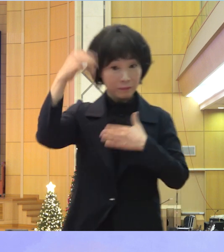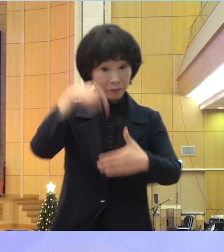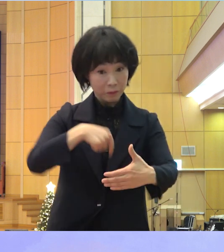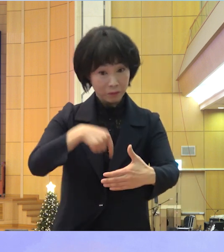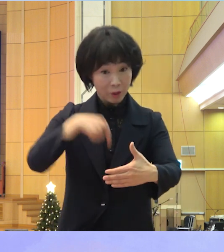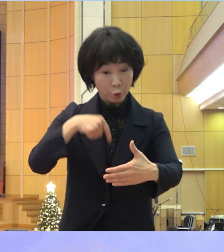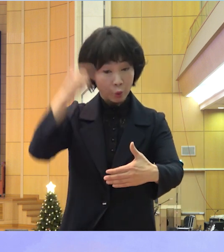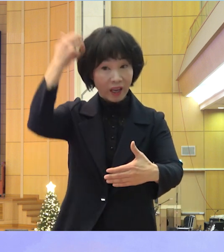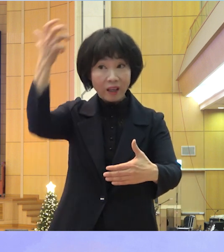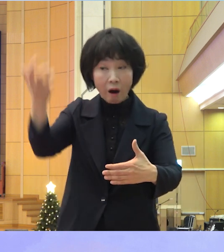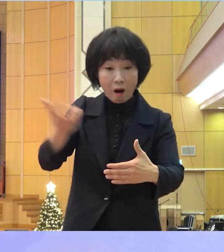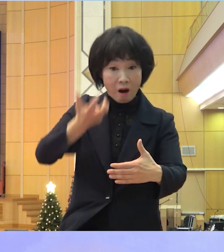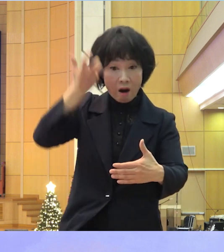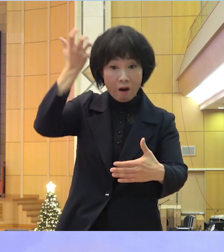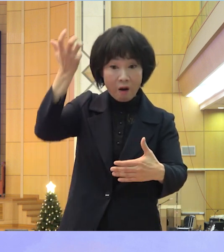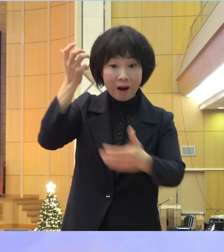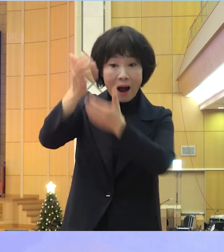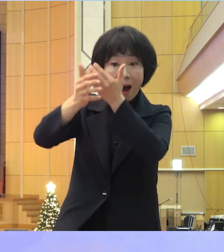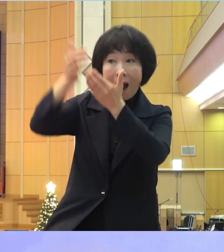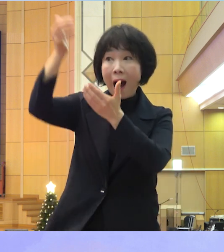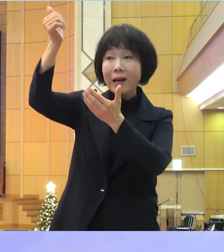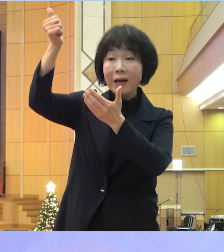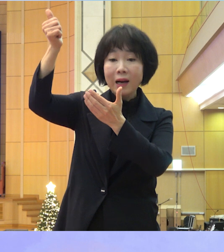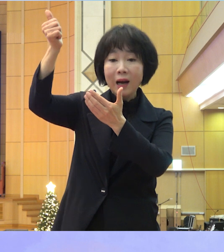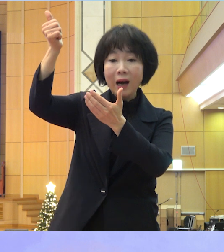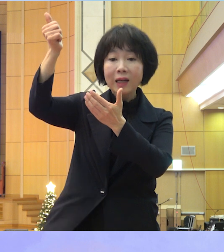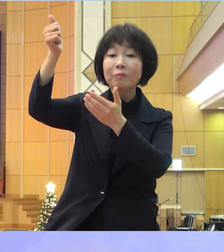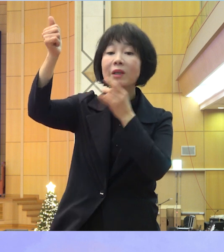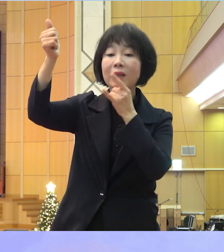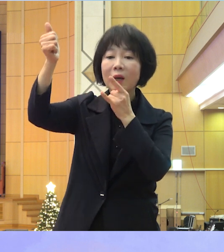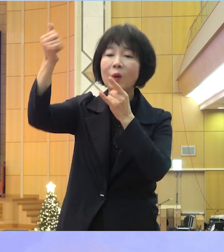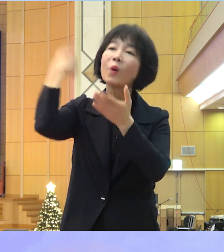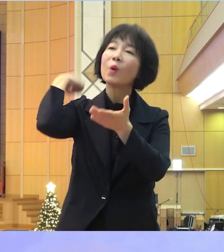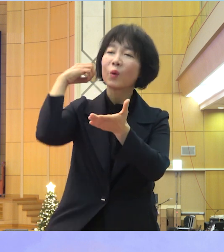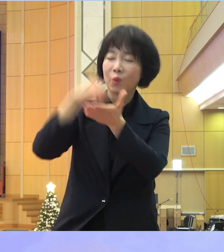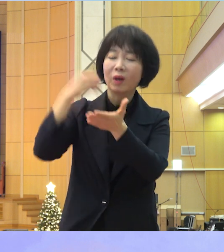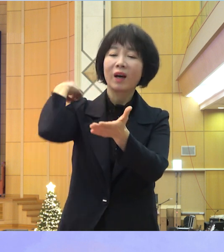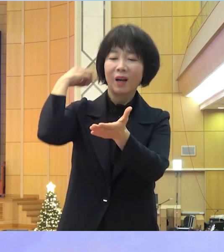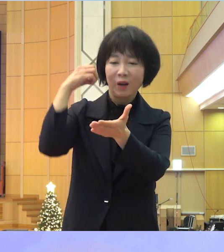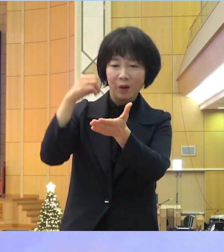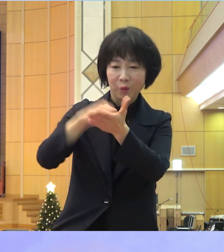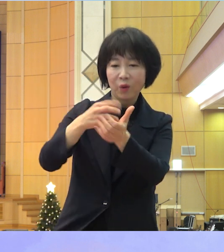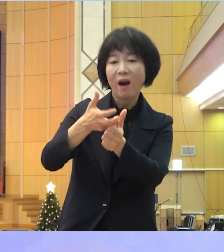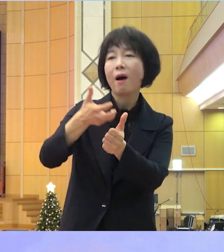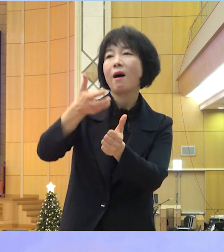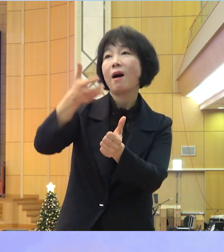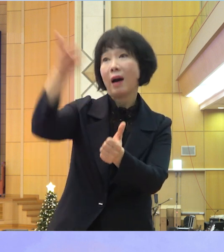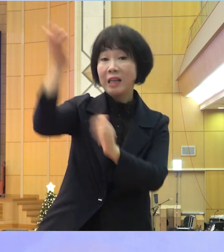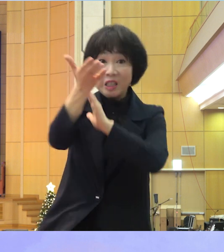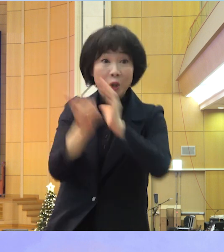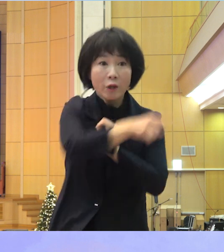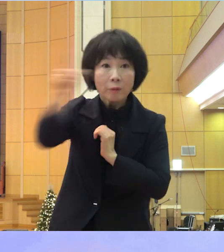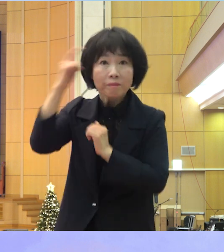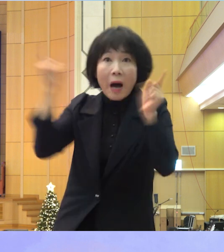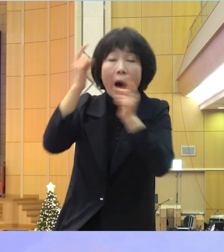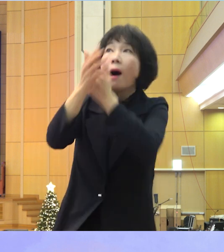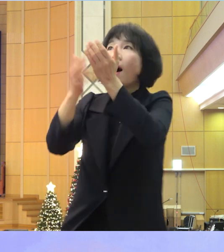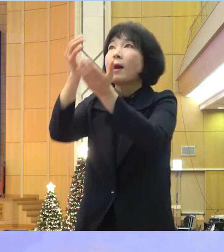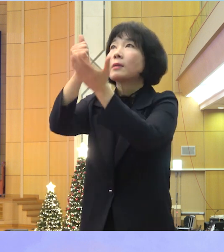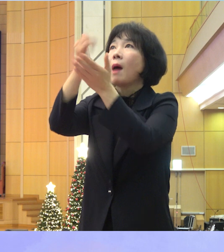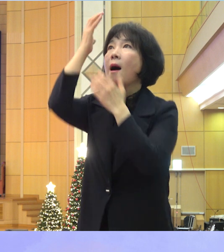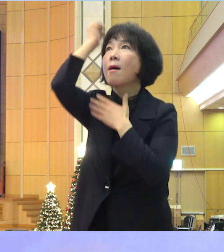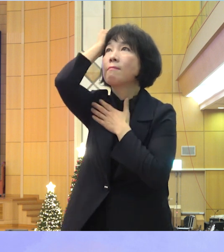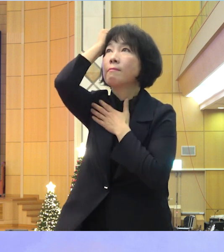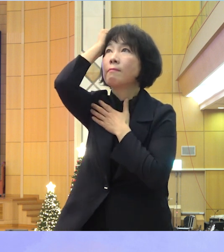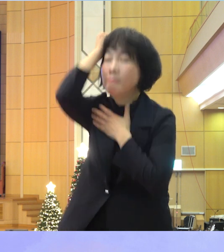신은, 내 속에 있는 영은 하나님이 주셨기 때문에 주신 하나님께로 돌아가기 전에 뭐하라?